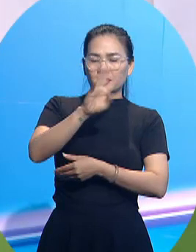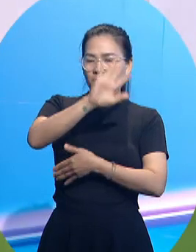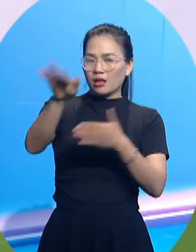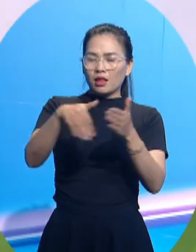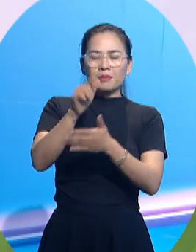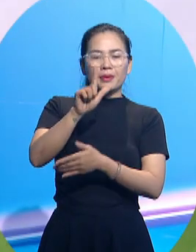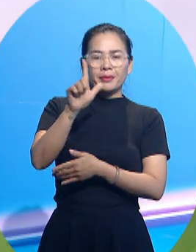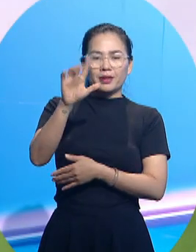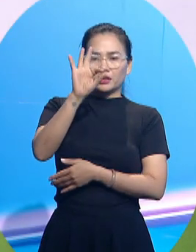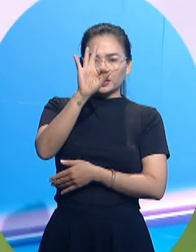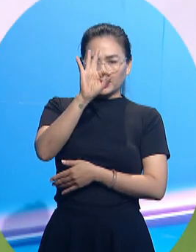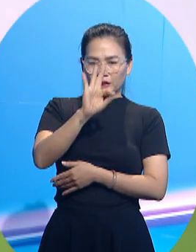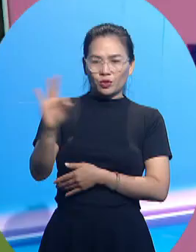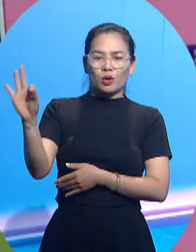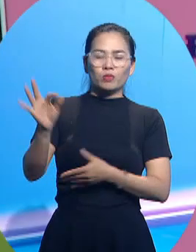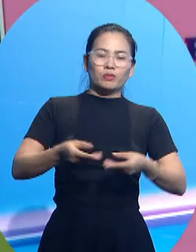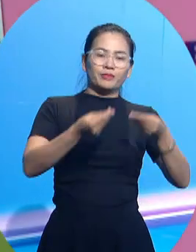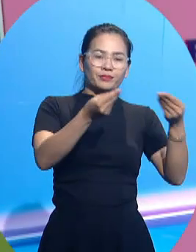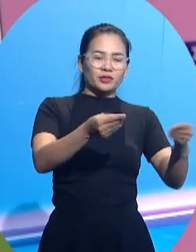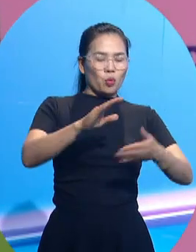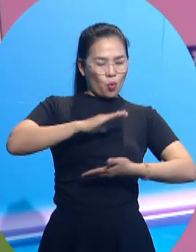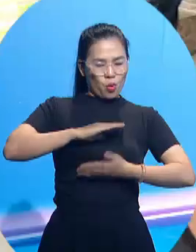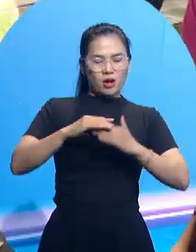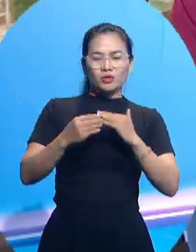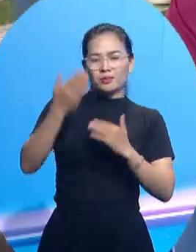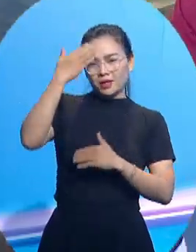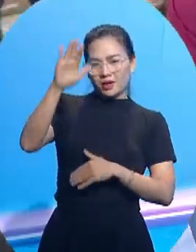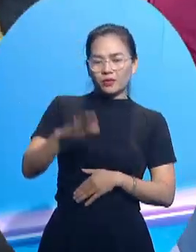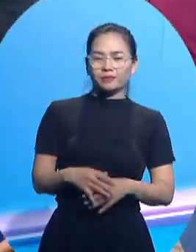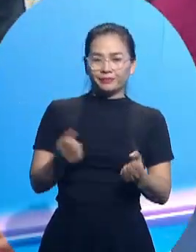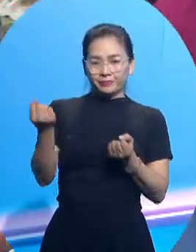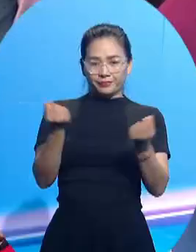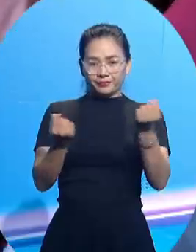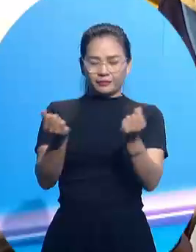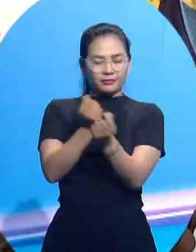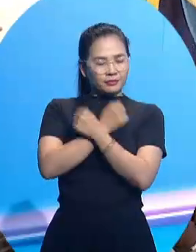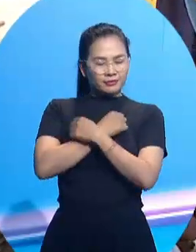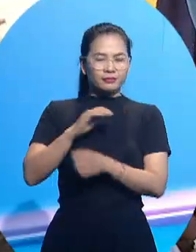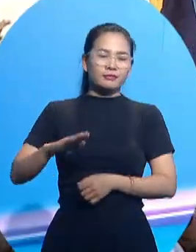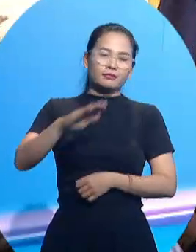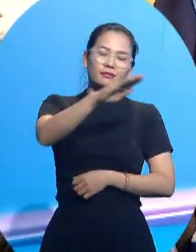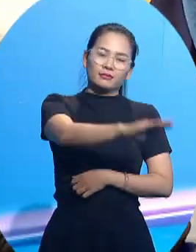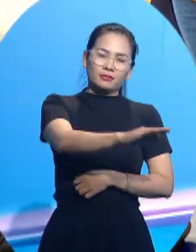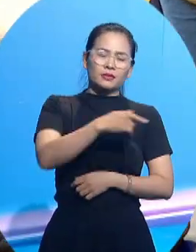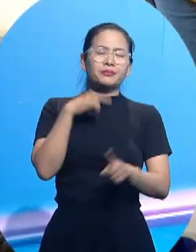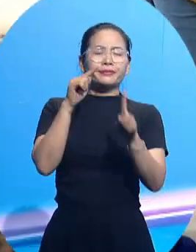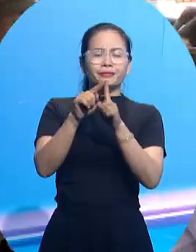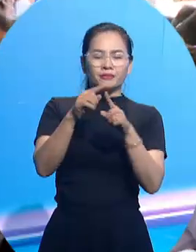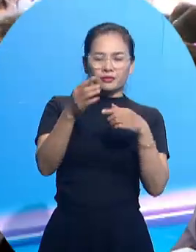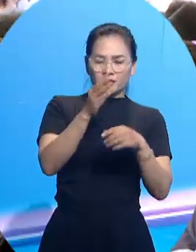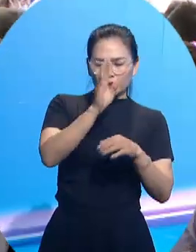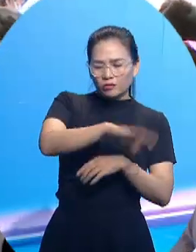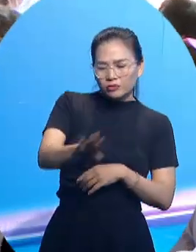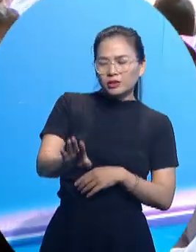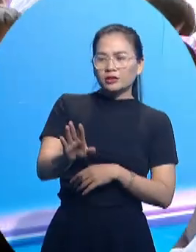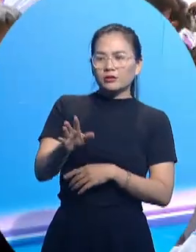như một món quà trong những ngày đầu xuân. Chương trình Chuyến xe yêu thương 2024 là hoạt động giáo dục học sinh hướng đến cộng đồng, biết quan